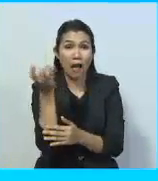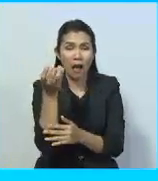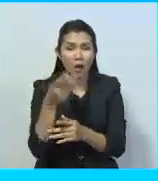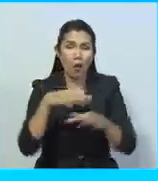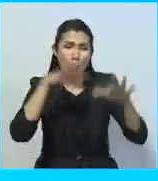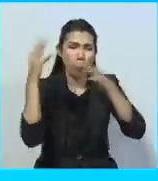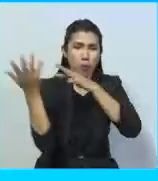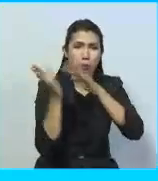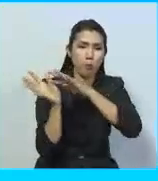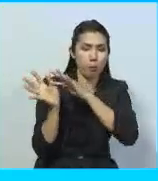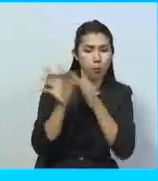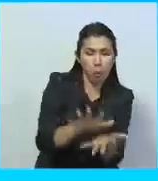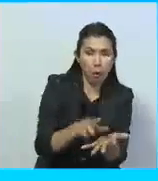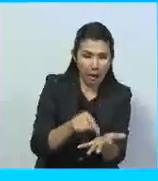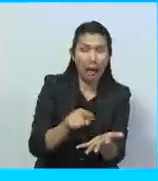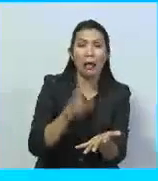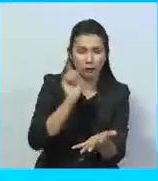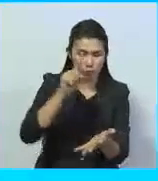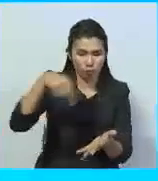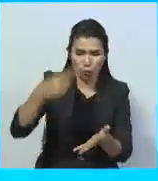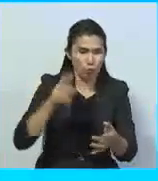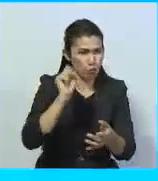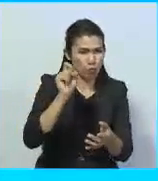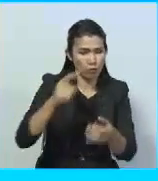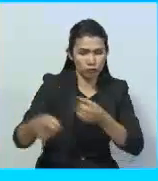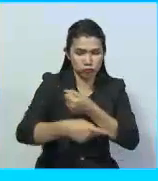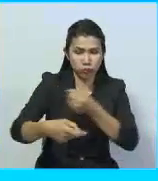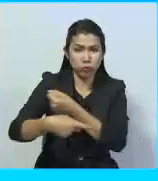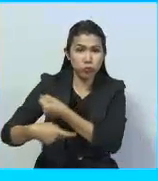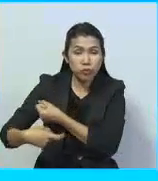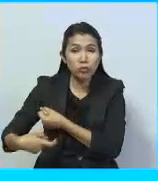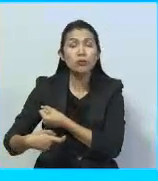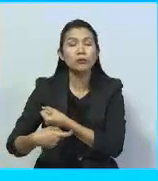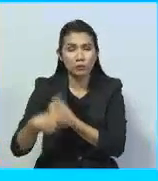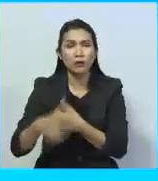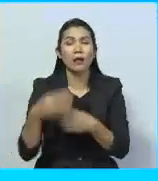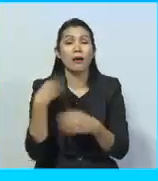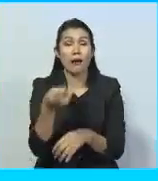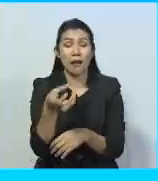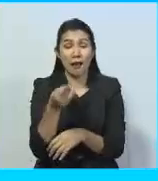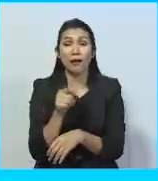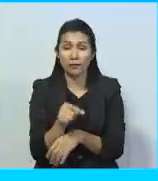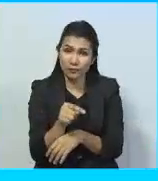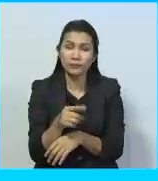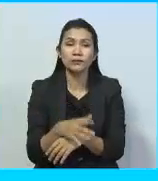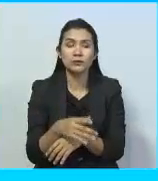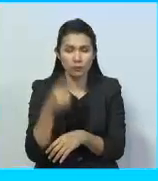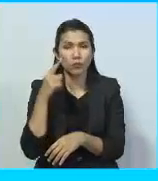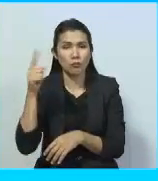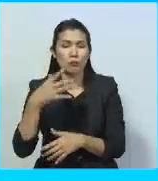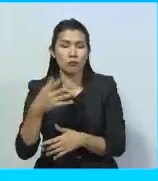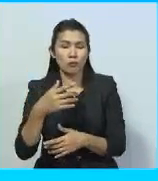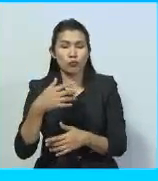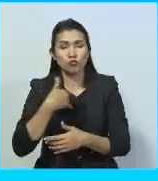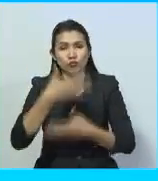ล้มไปก็ต้องรีบเก็บเกี่ยวก่อนที่จะเกิดความเสียหายมากไปกว่านี้ทำให้ข้าวเนี่ยนะคะก็มีความต้องการ